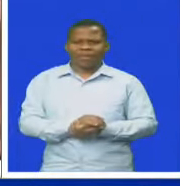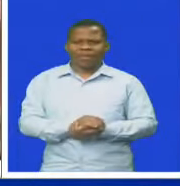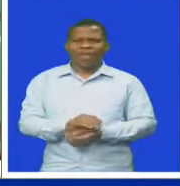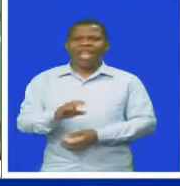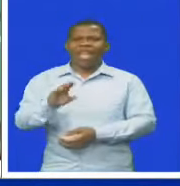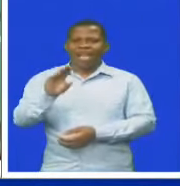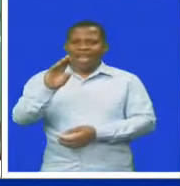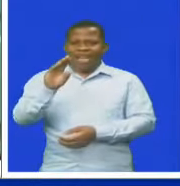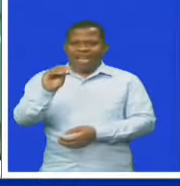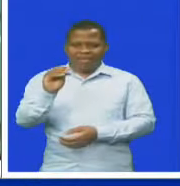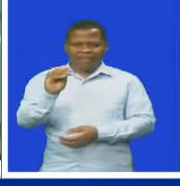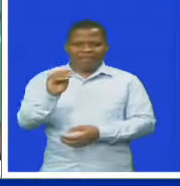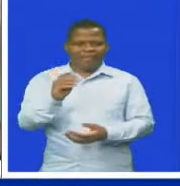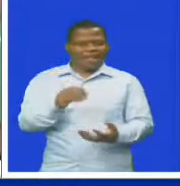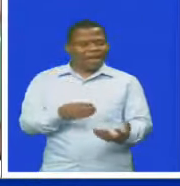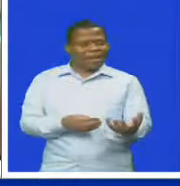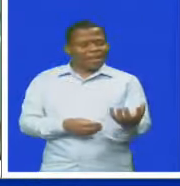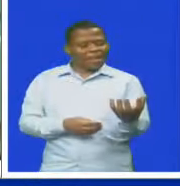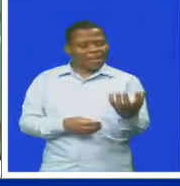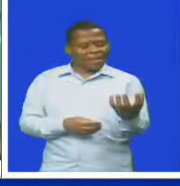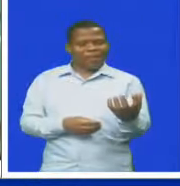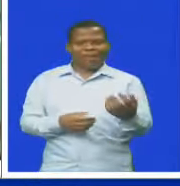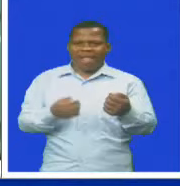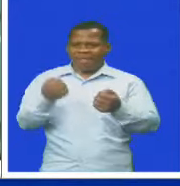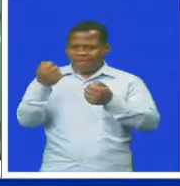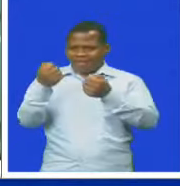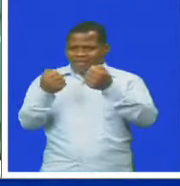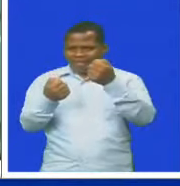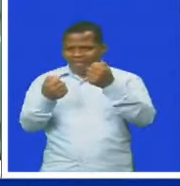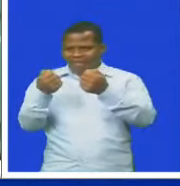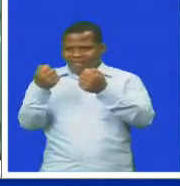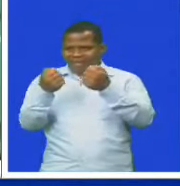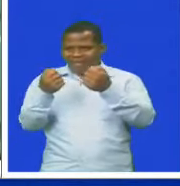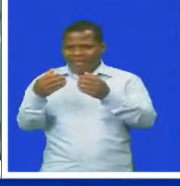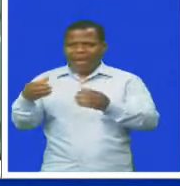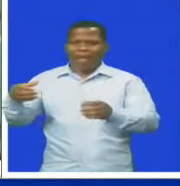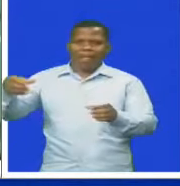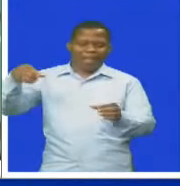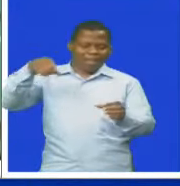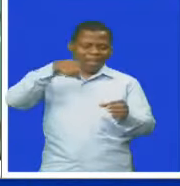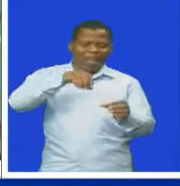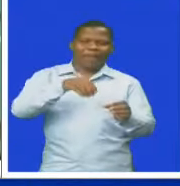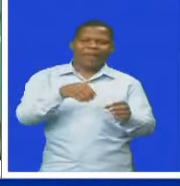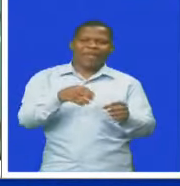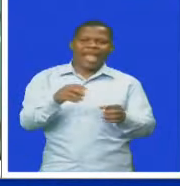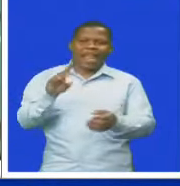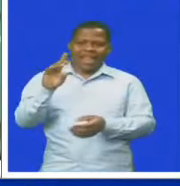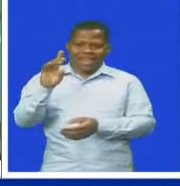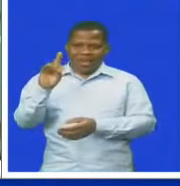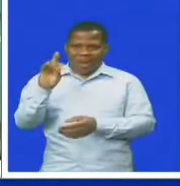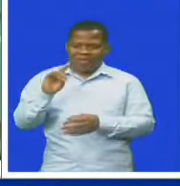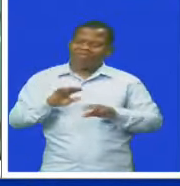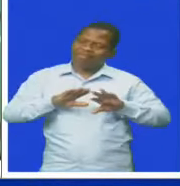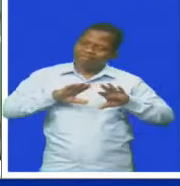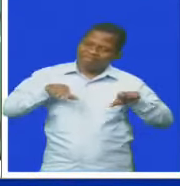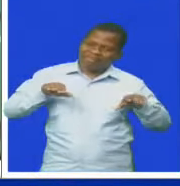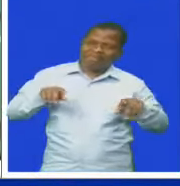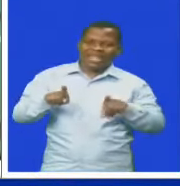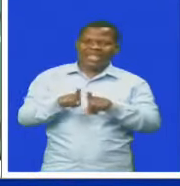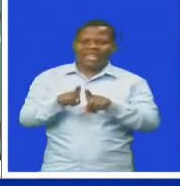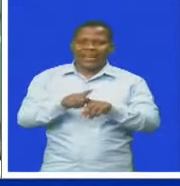elisuthu sitithethelela ngemoto sitithelele tibe nalatibhukusha khona nalatinatha